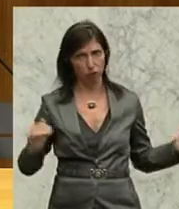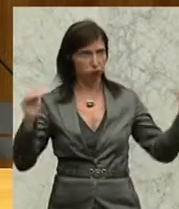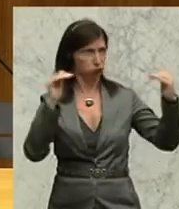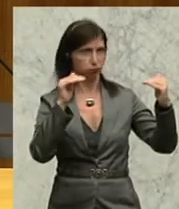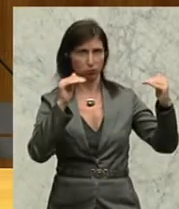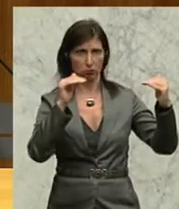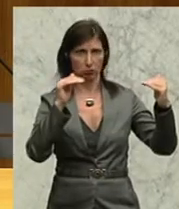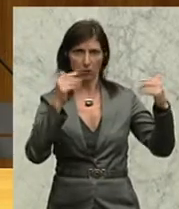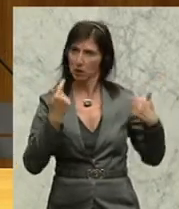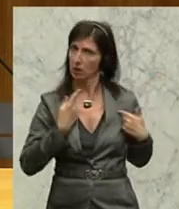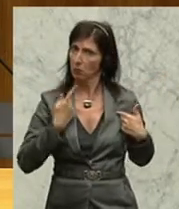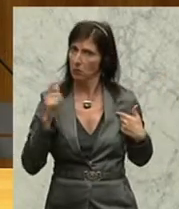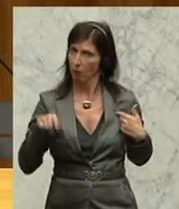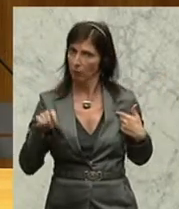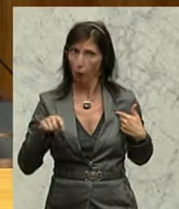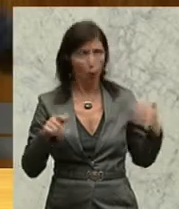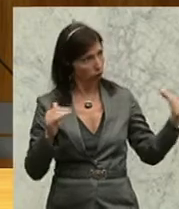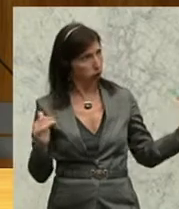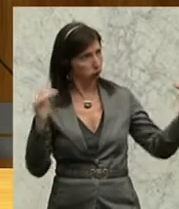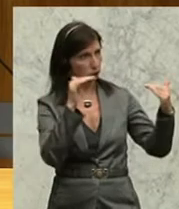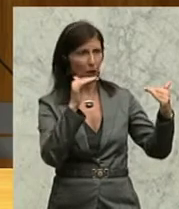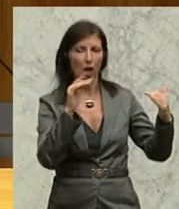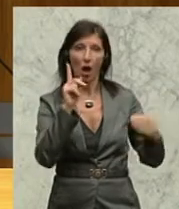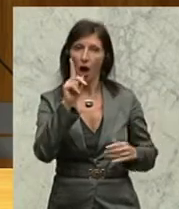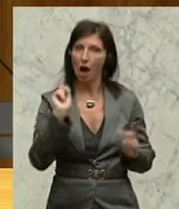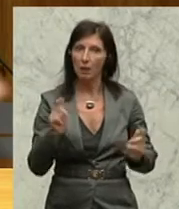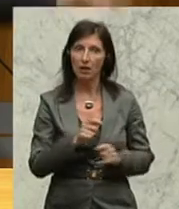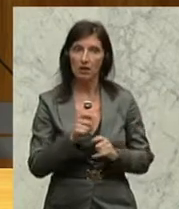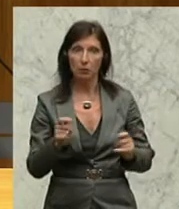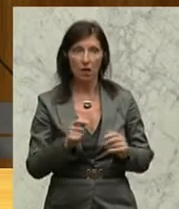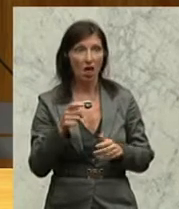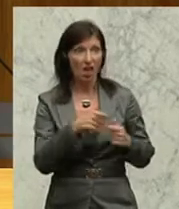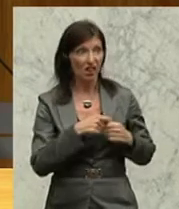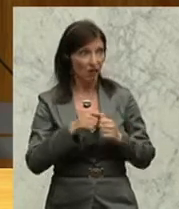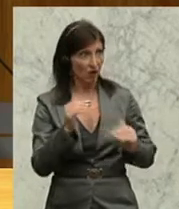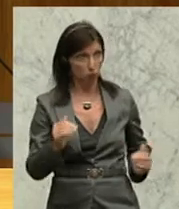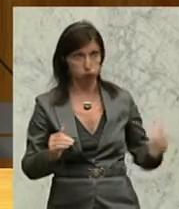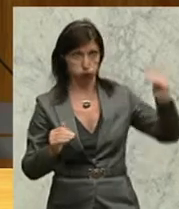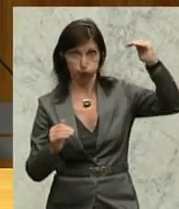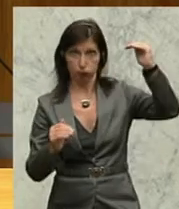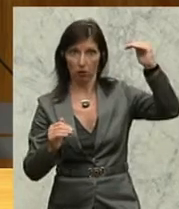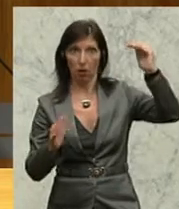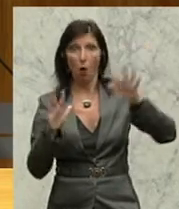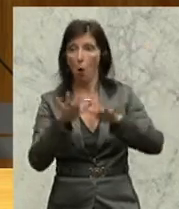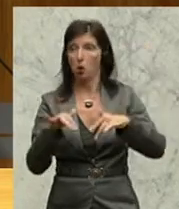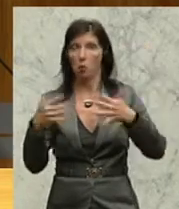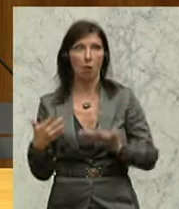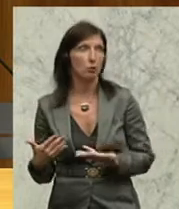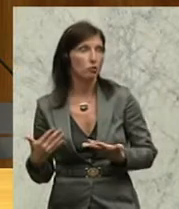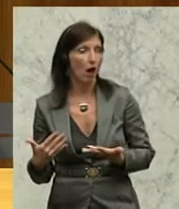aber es kann nicht sein dass die gewerkschaften das parlament dominieren und es kann auch nicht sein dass gewerkschaften als geheime